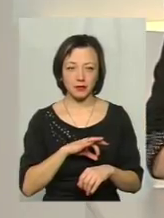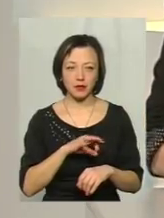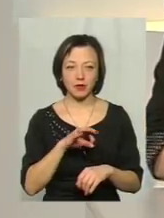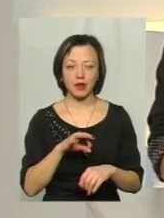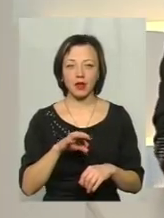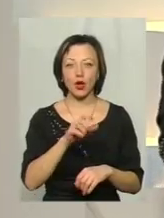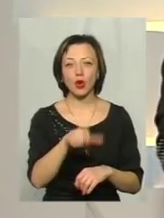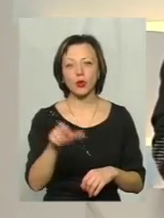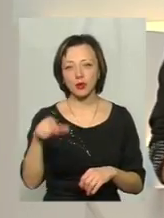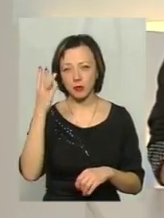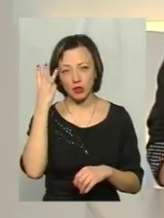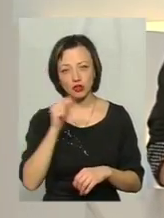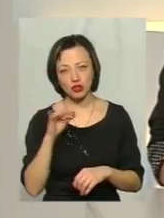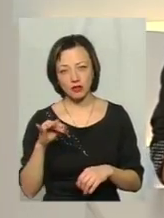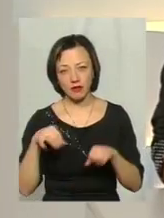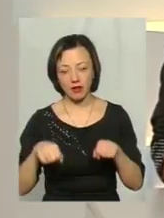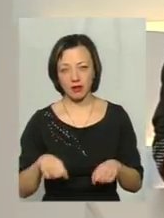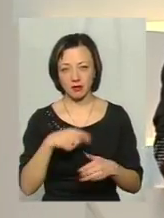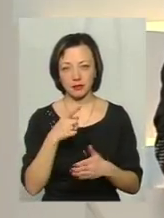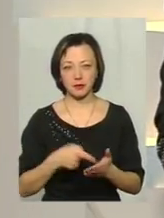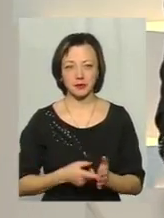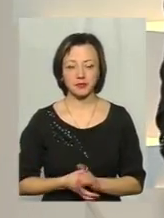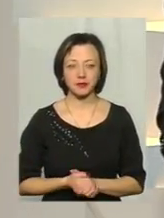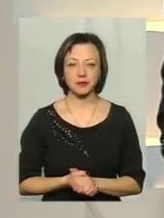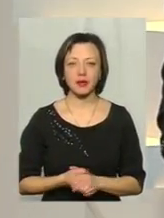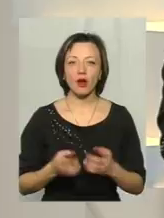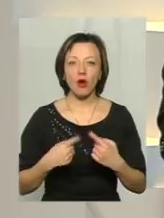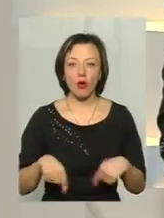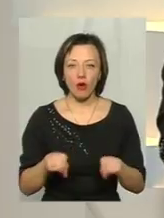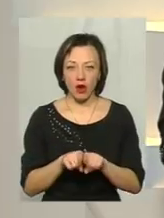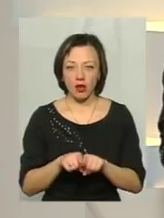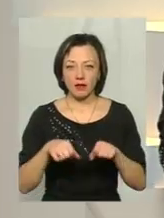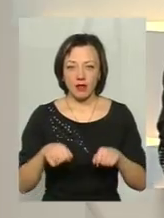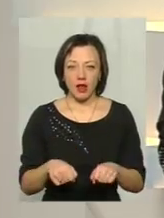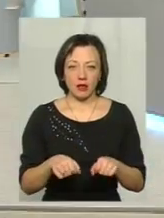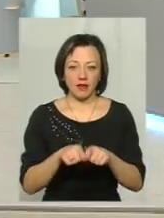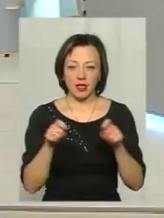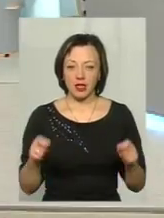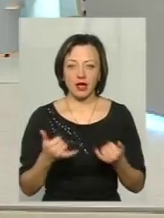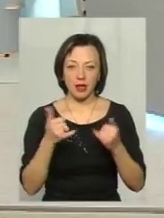скористатися містяни, чи тільки все ж таки наша влада? Ну, я скажу так, влади відкриті для людей, і